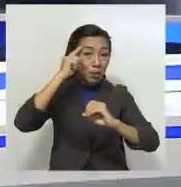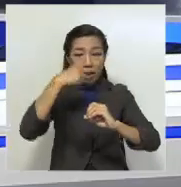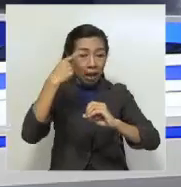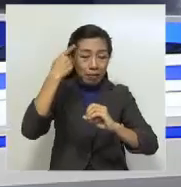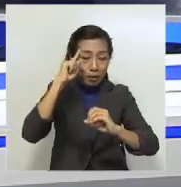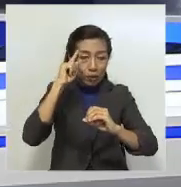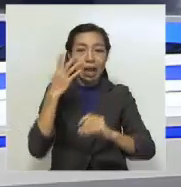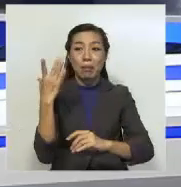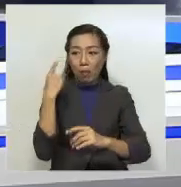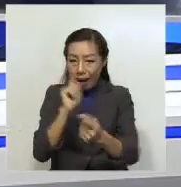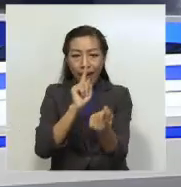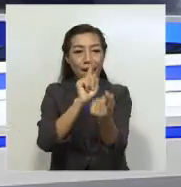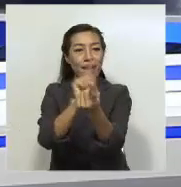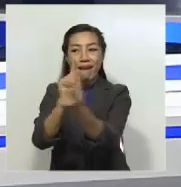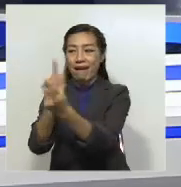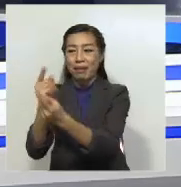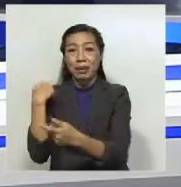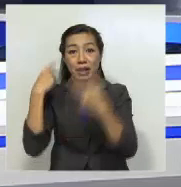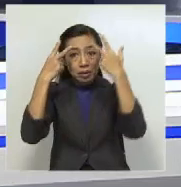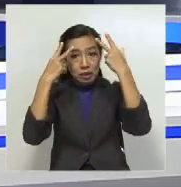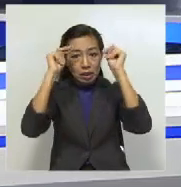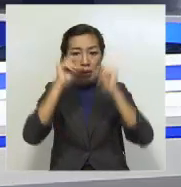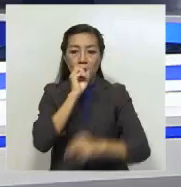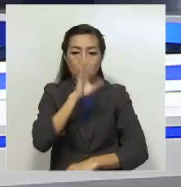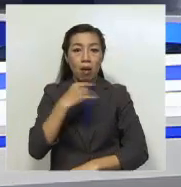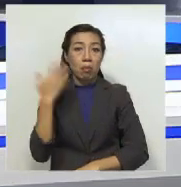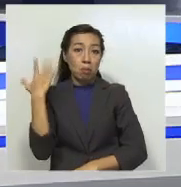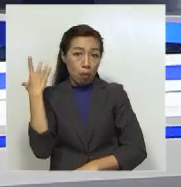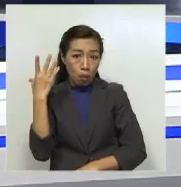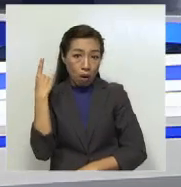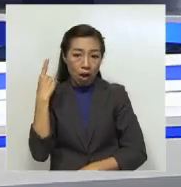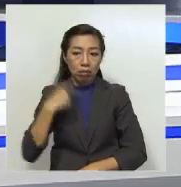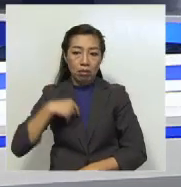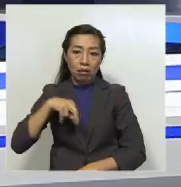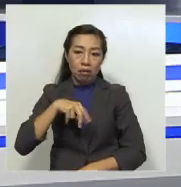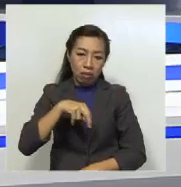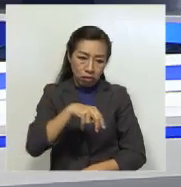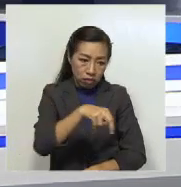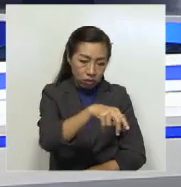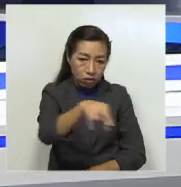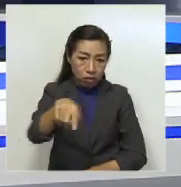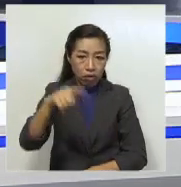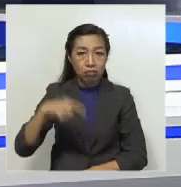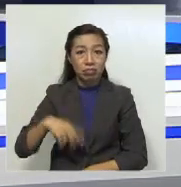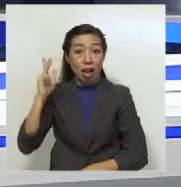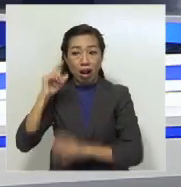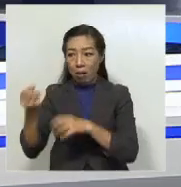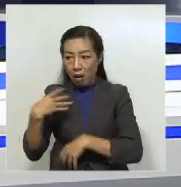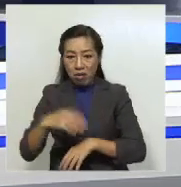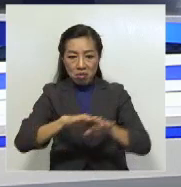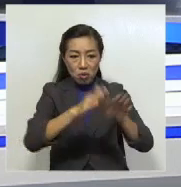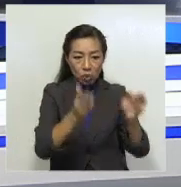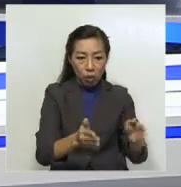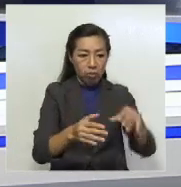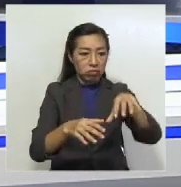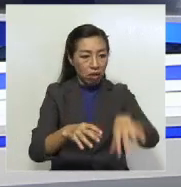ว่าใครเป็นใครบ้างนะครับแล้วก็เมื่อวานท่านนายกเองก็ต้องบอกว่าเดินขอบคุณเนี่ยเห็นทีมข่าวของเราบอกว่าไล่โต๊ะ ทีละโต๊ะ